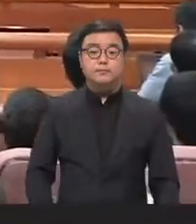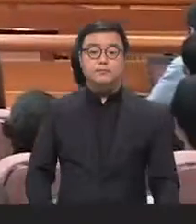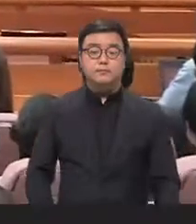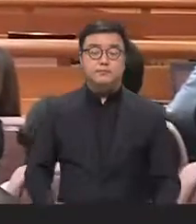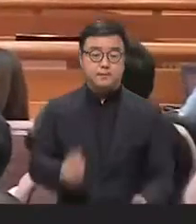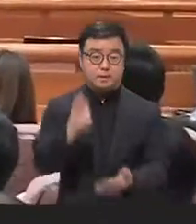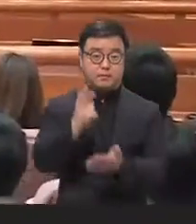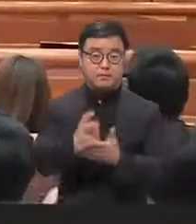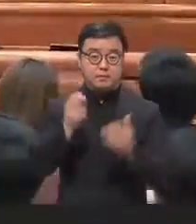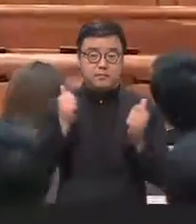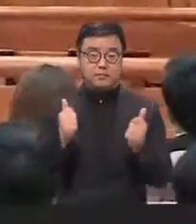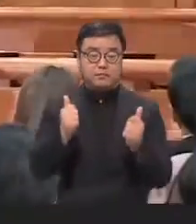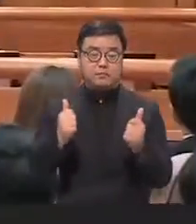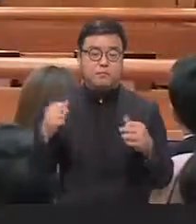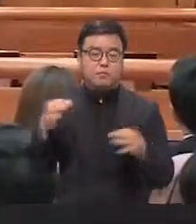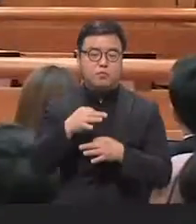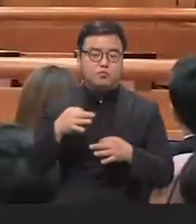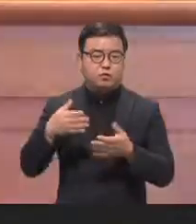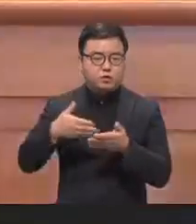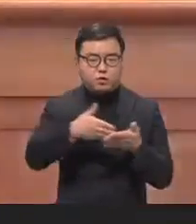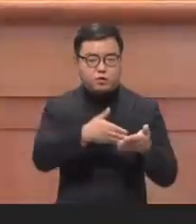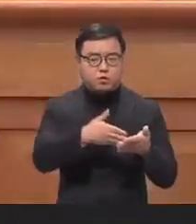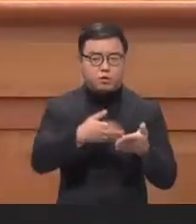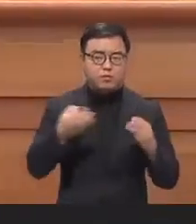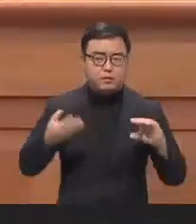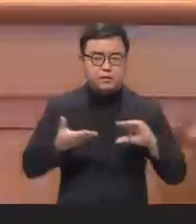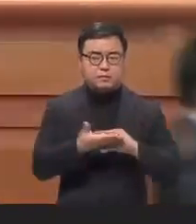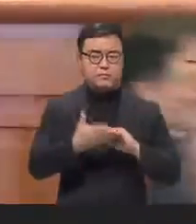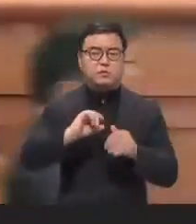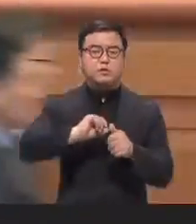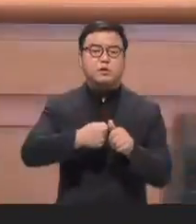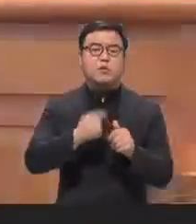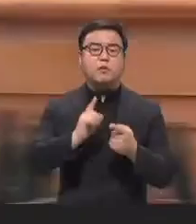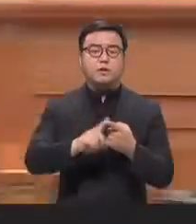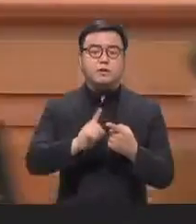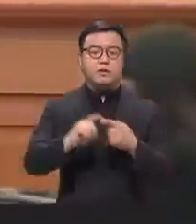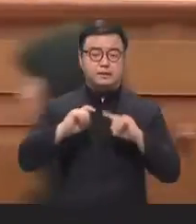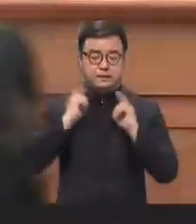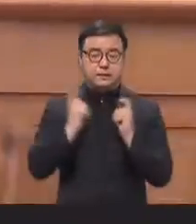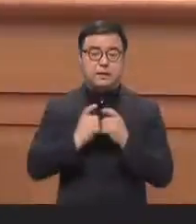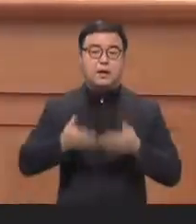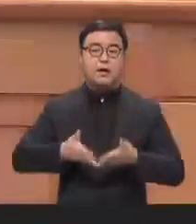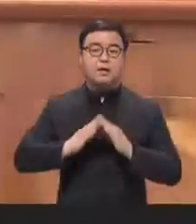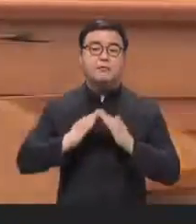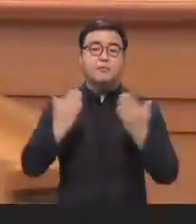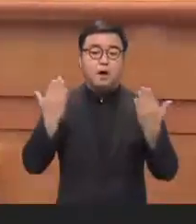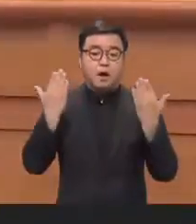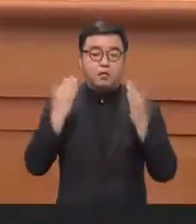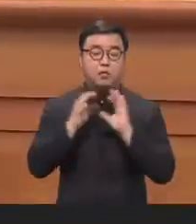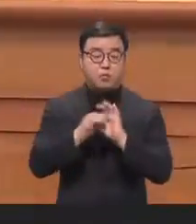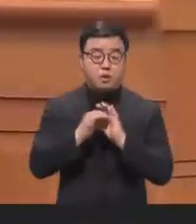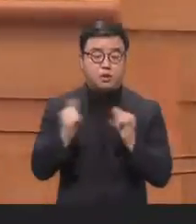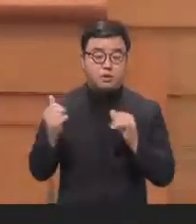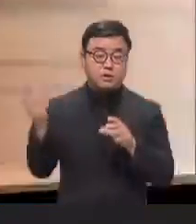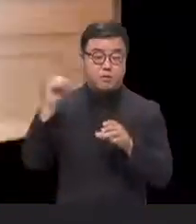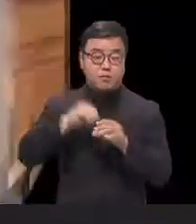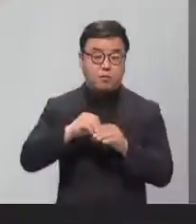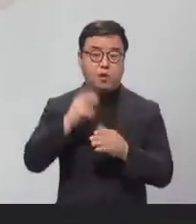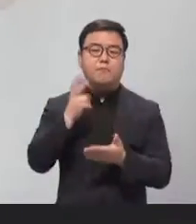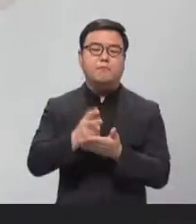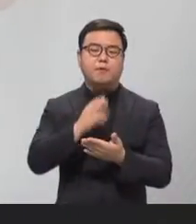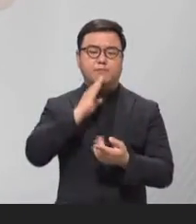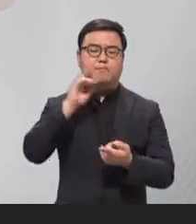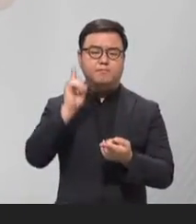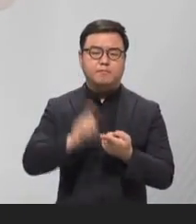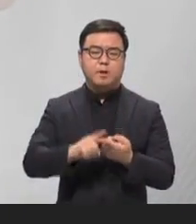헌법 재판소는 부정 청탁 및 금품 수수 처벌 대상에 사립학교 관계자가 포함된 것에 대해 합헌이라고 결정했습니다